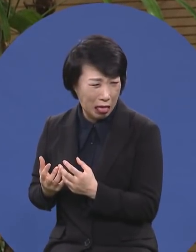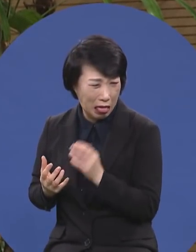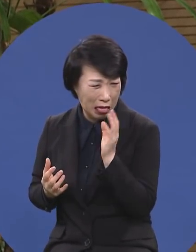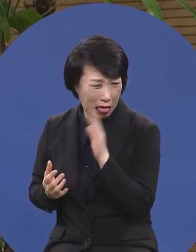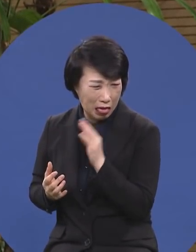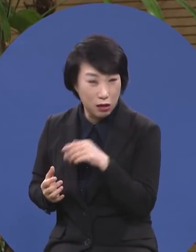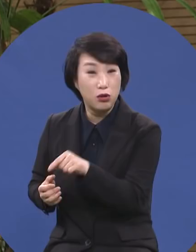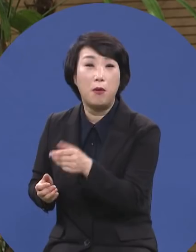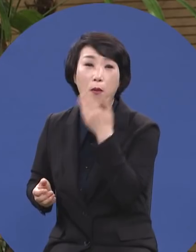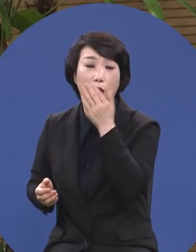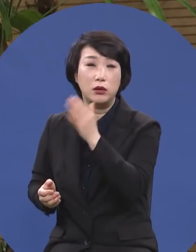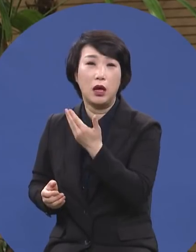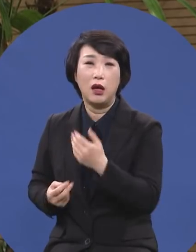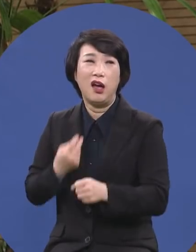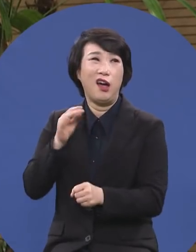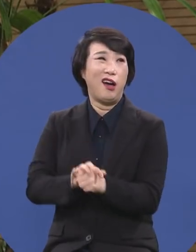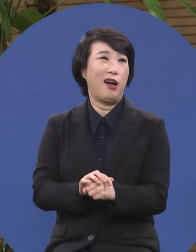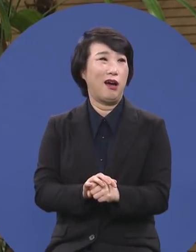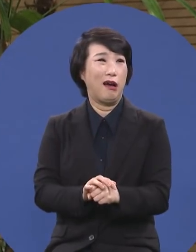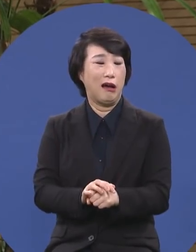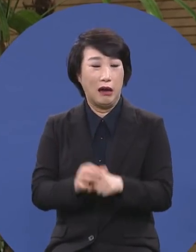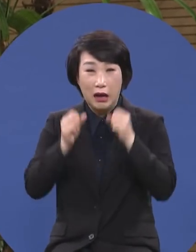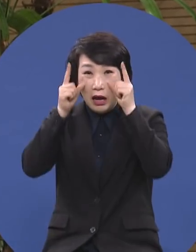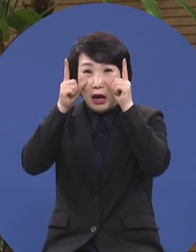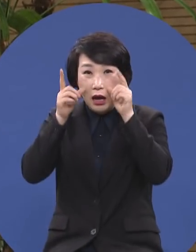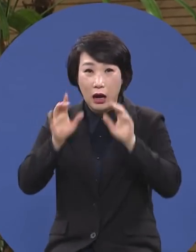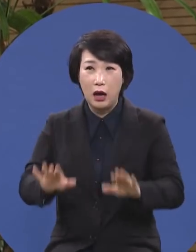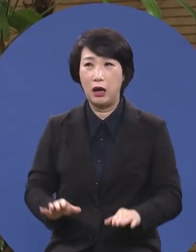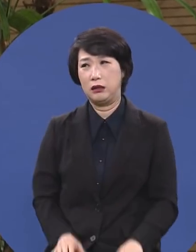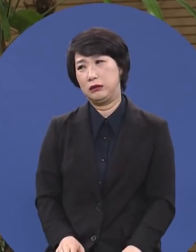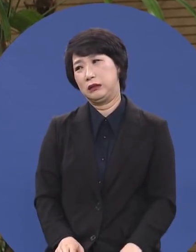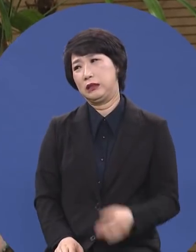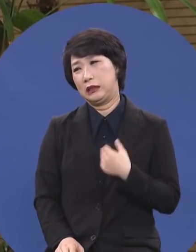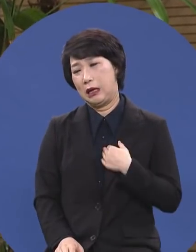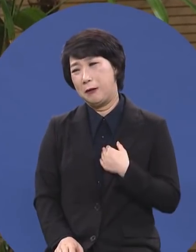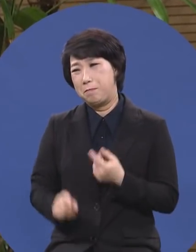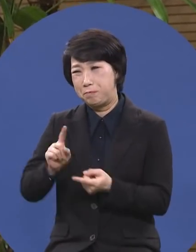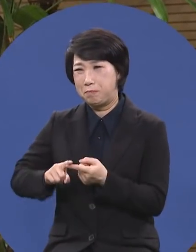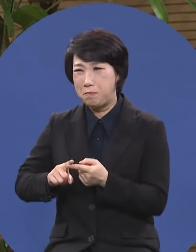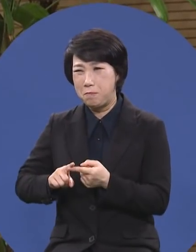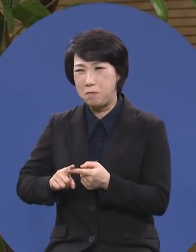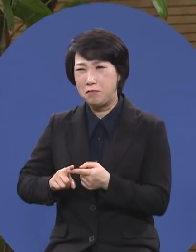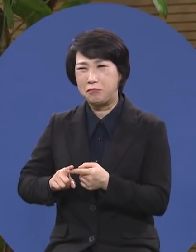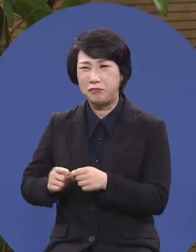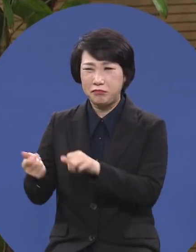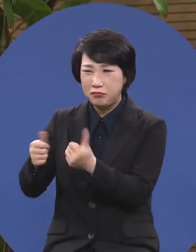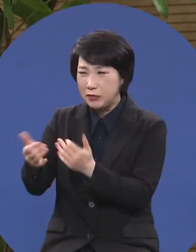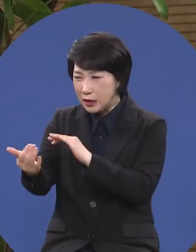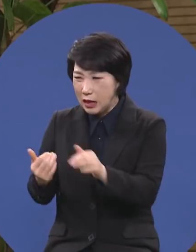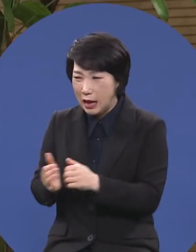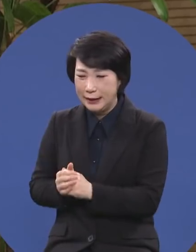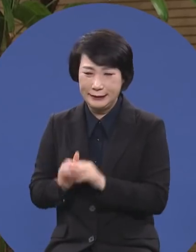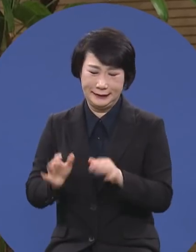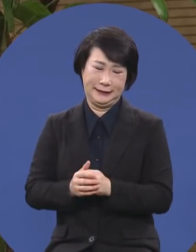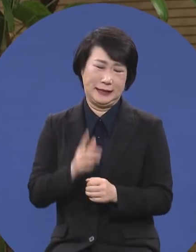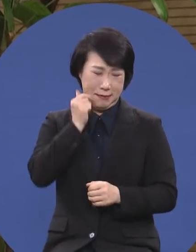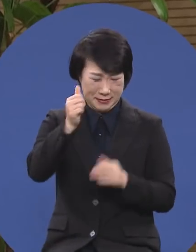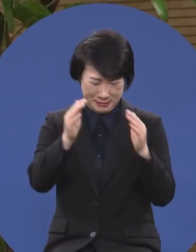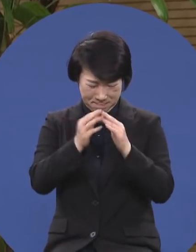참 비참함을 깨달아. 내가 여기서 죽기 전에 아버지 집으로